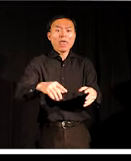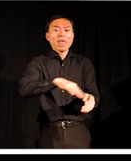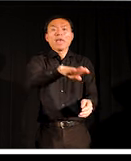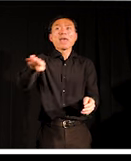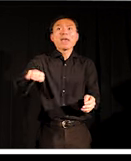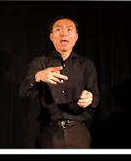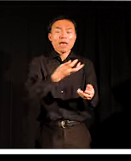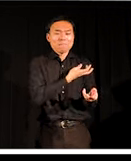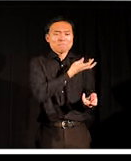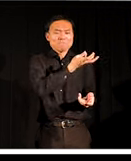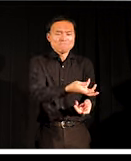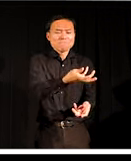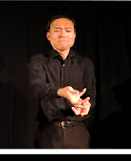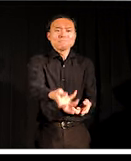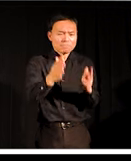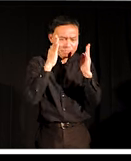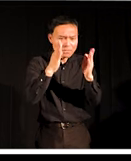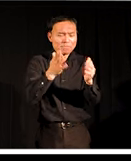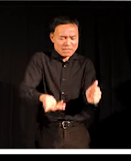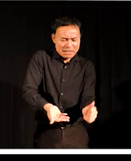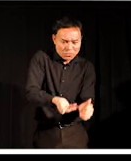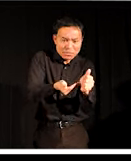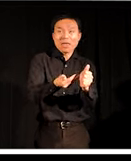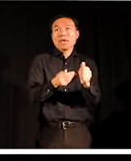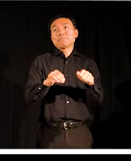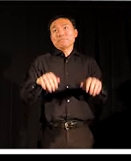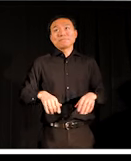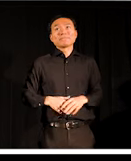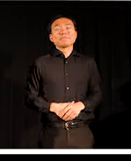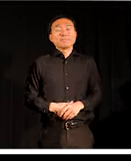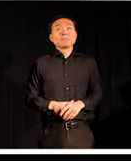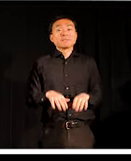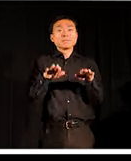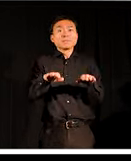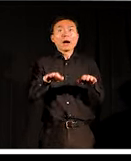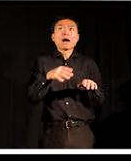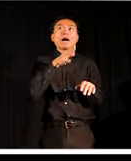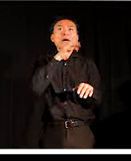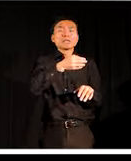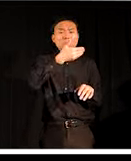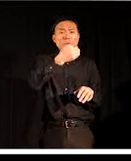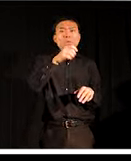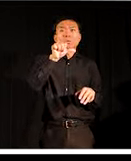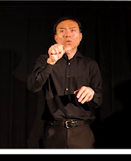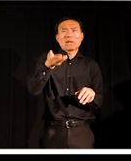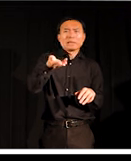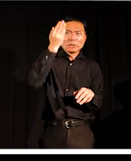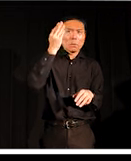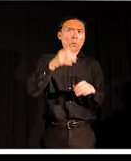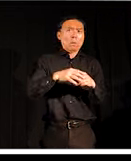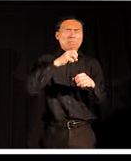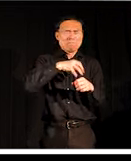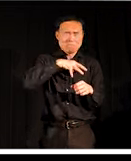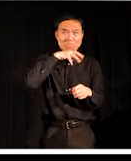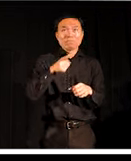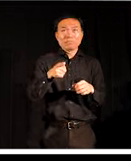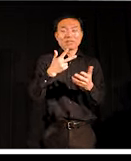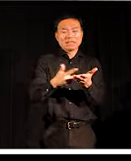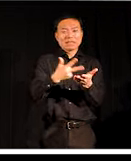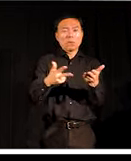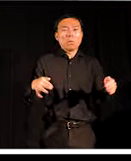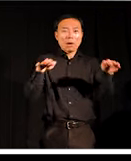育成してきたんですね現在彼女たちは95歳以上になっていてもう資料官の